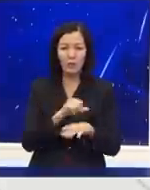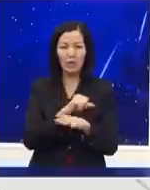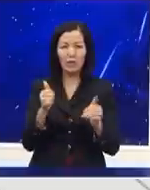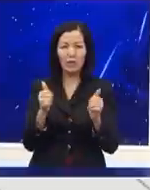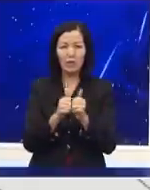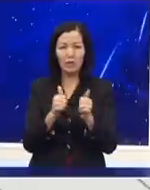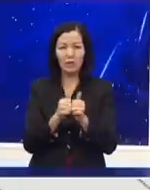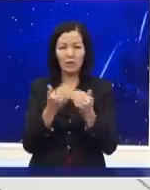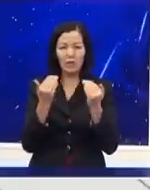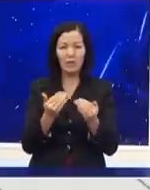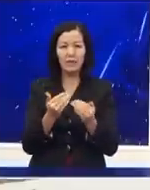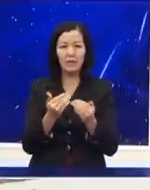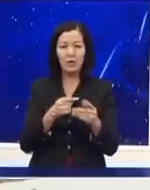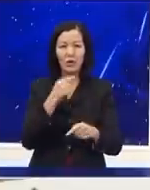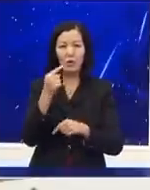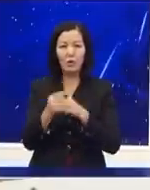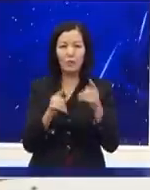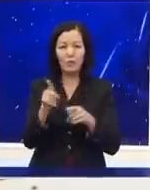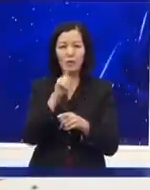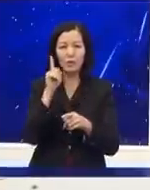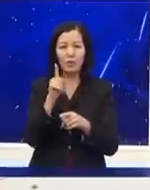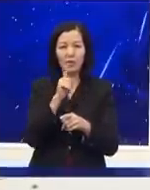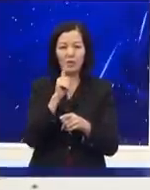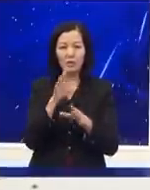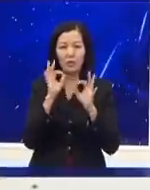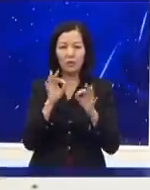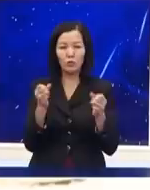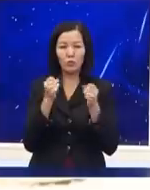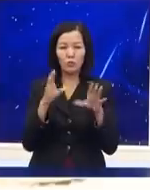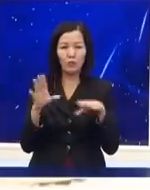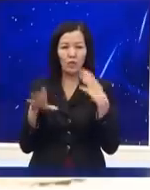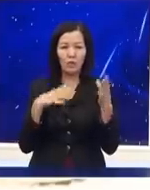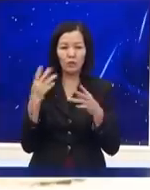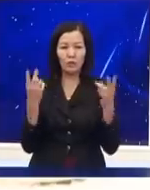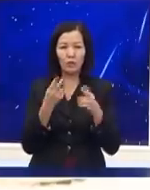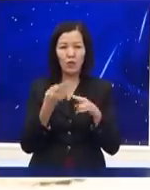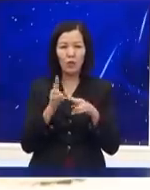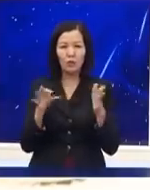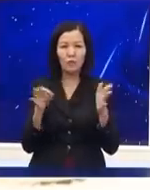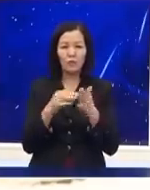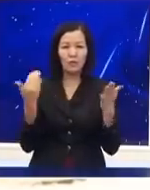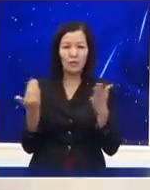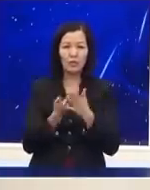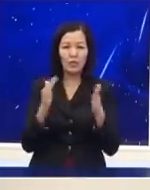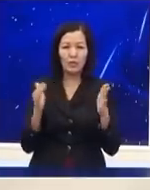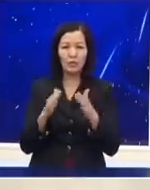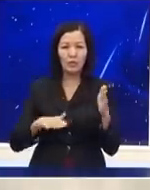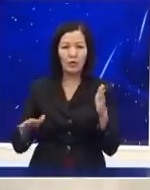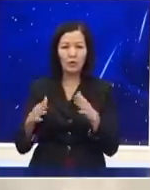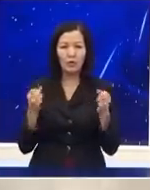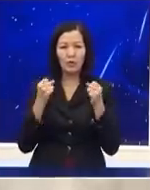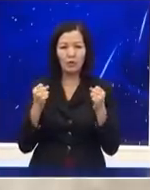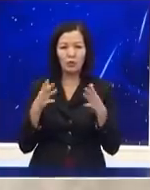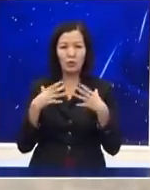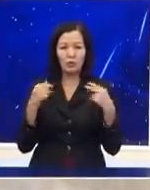шебінің сесі мен сеніміне айналар ұрпақ. Жас буын уақытын тиімді өткізіп, спортпен айналуы керек. Осы мақсатта жаңа шағын ауданда дене